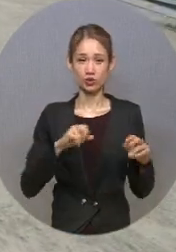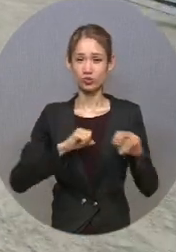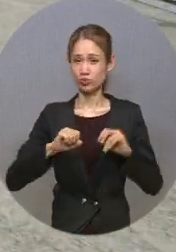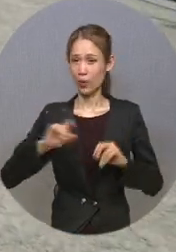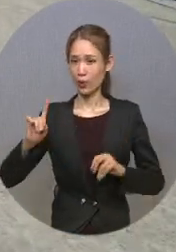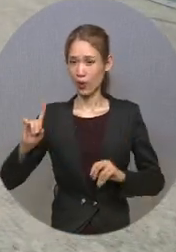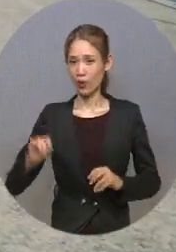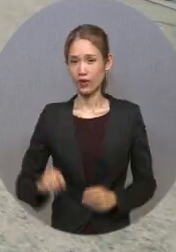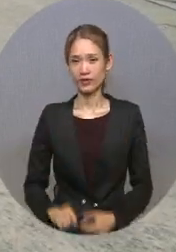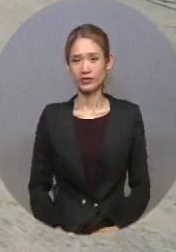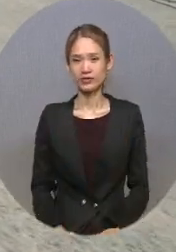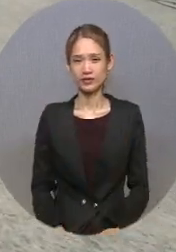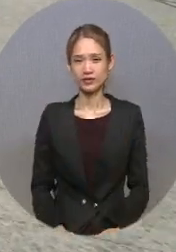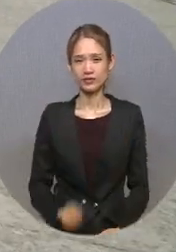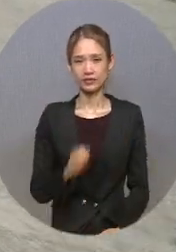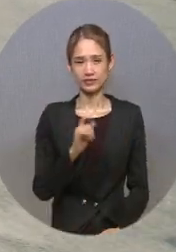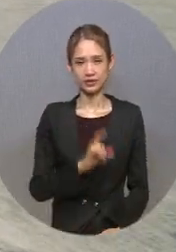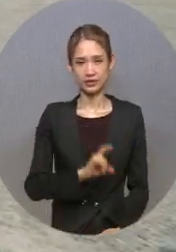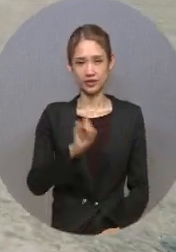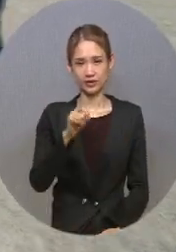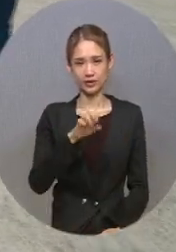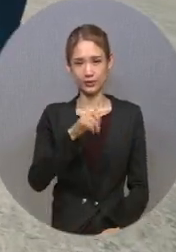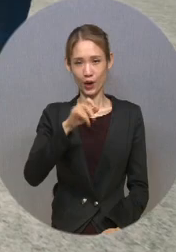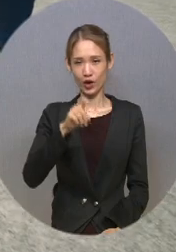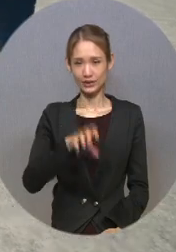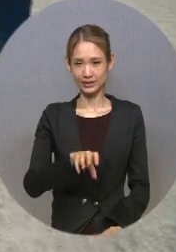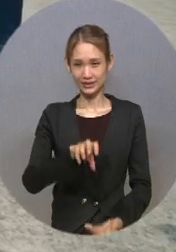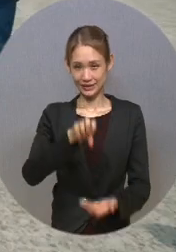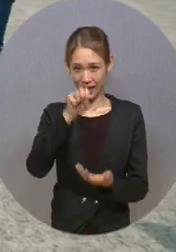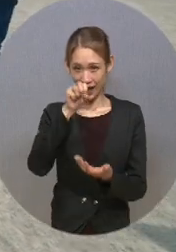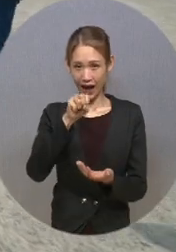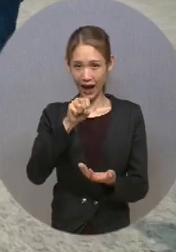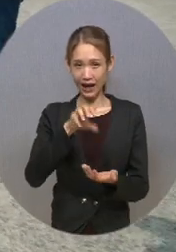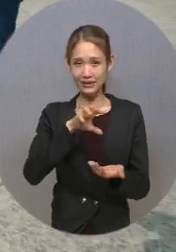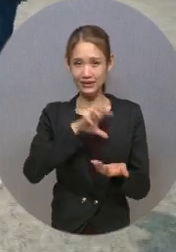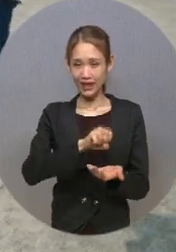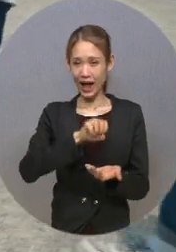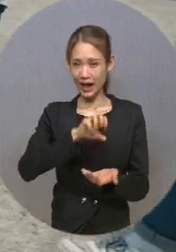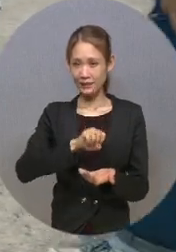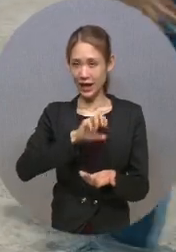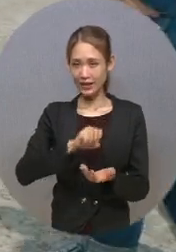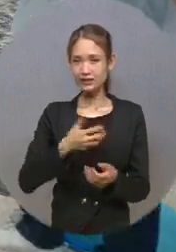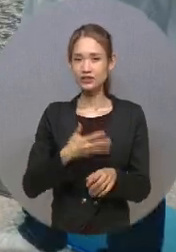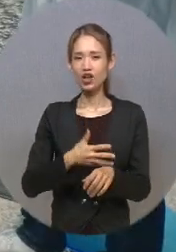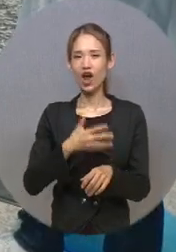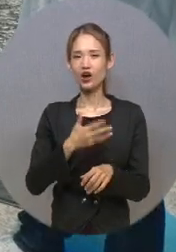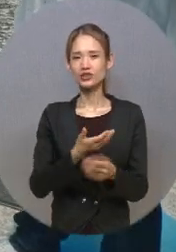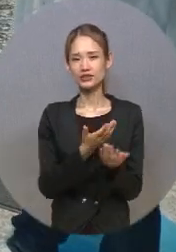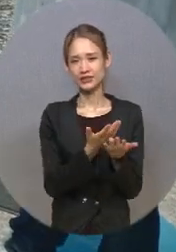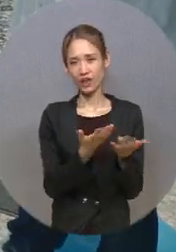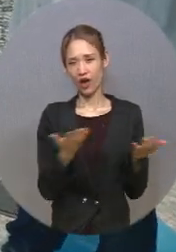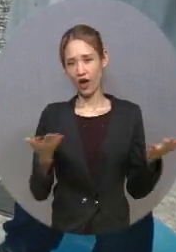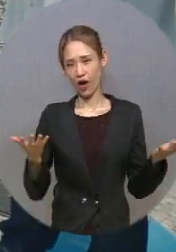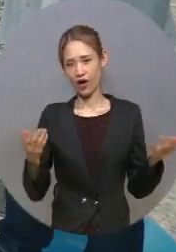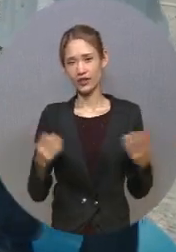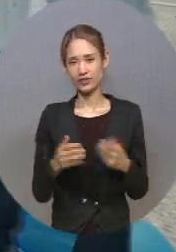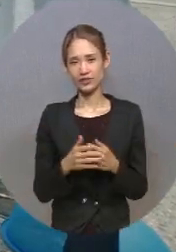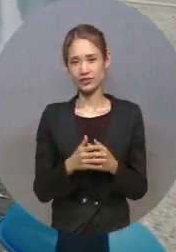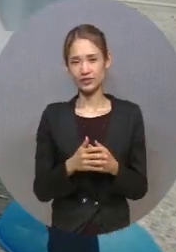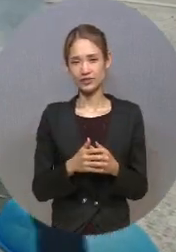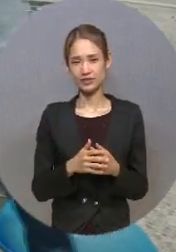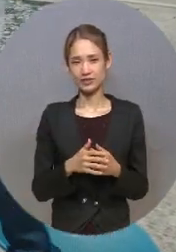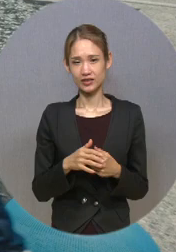겁니까? 아침에 죽방염에서 멸치를 잡아가지고 네. 네. 삶아서 8시경에 늘었어요. 앞을 보고 있는 친구들을